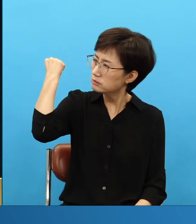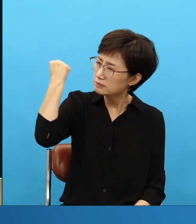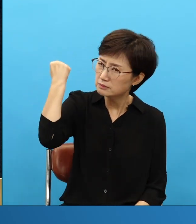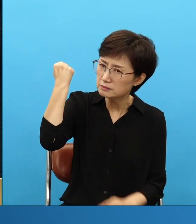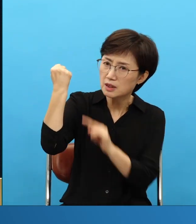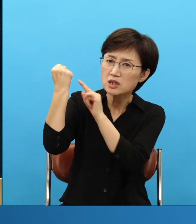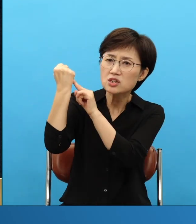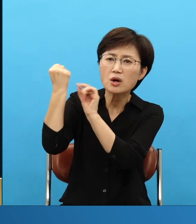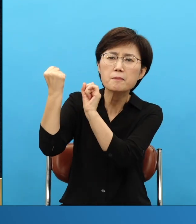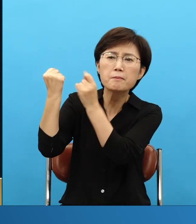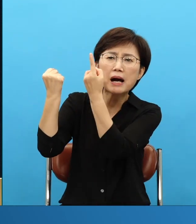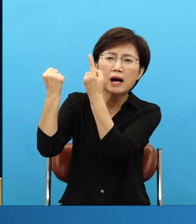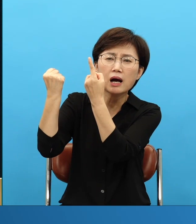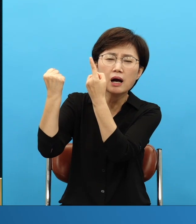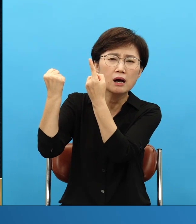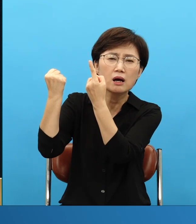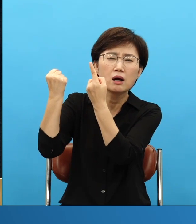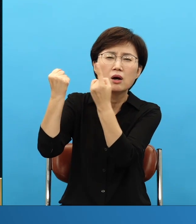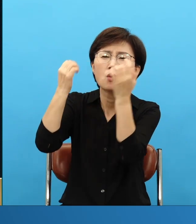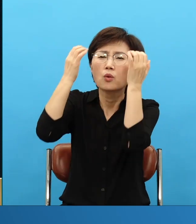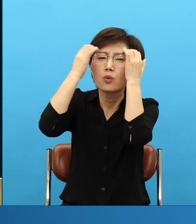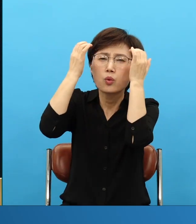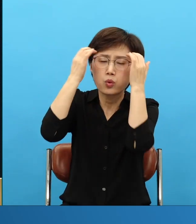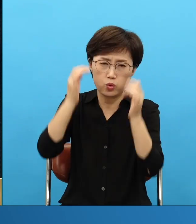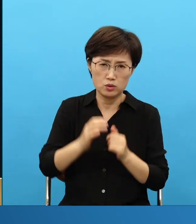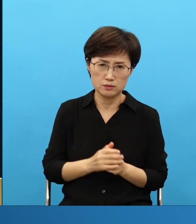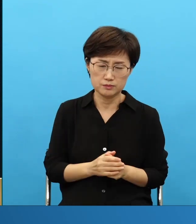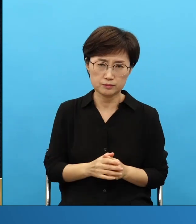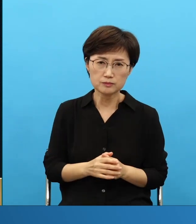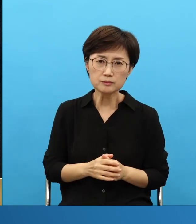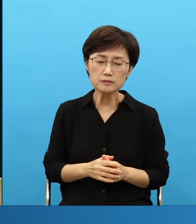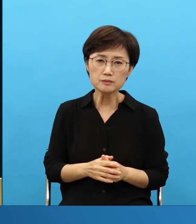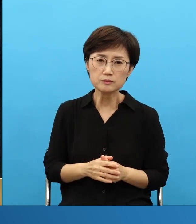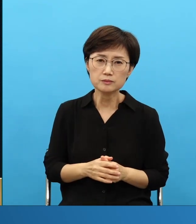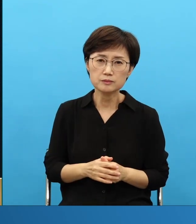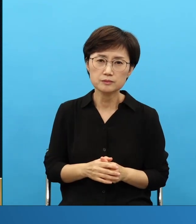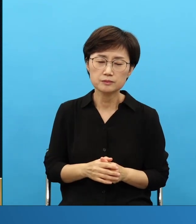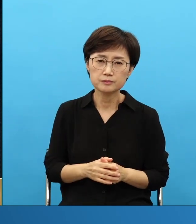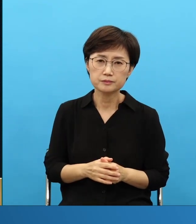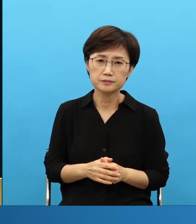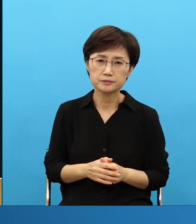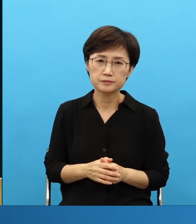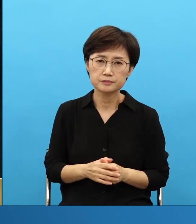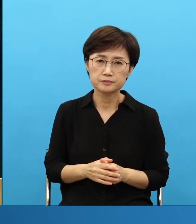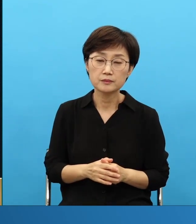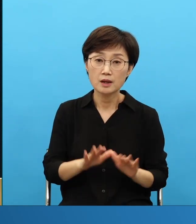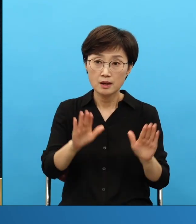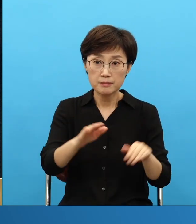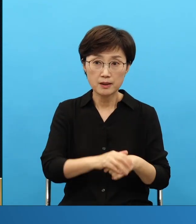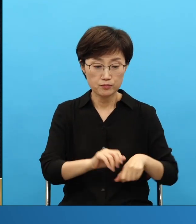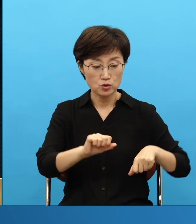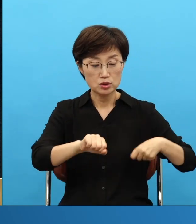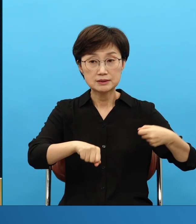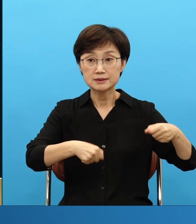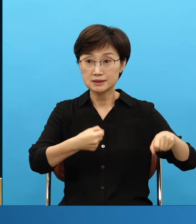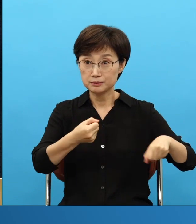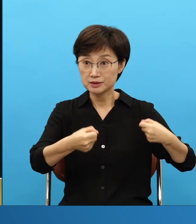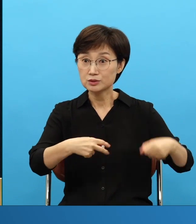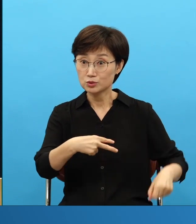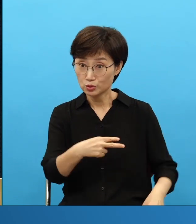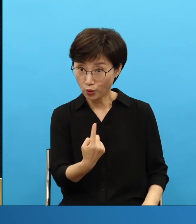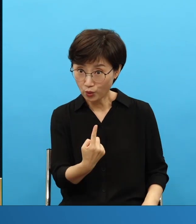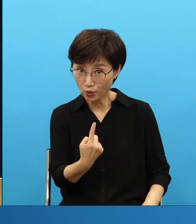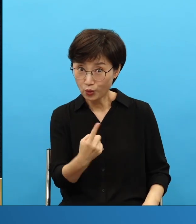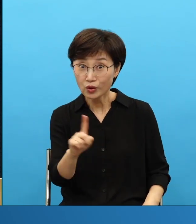realize the gospel, then you continue to go back to your past, revert back to it, and die inside of that state. 거의 짐승들도요 죽을 때 되면 원래 있던 자리로